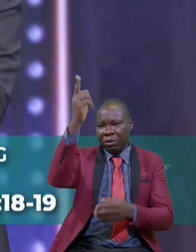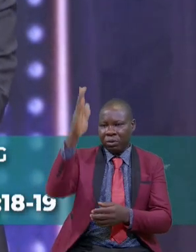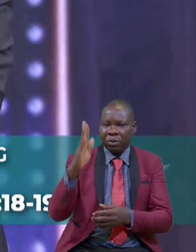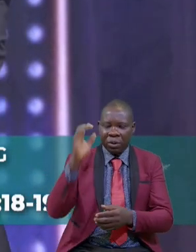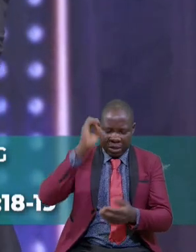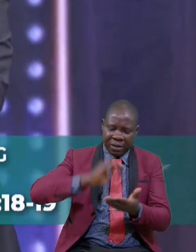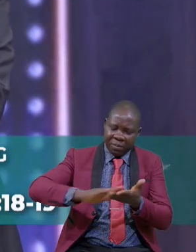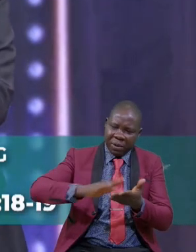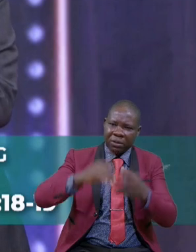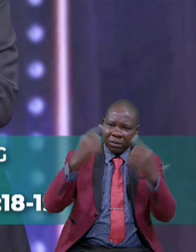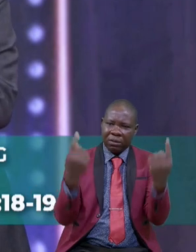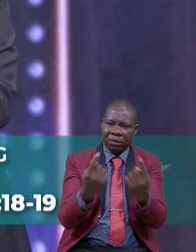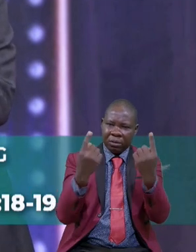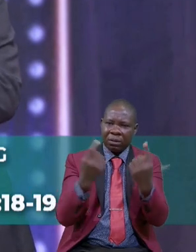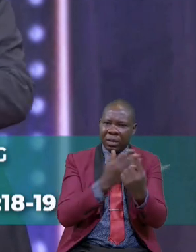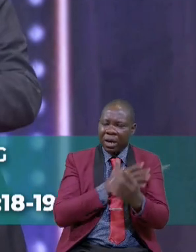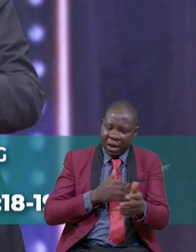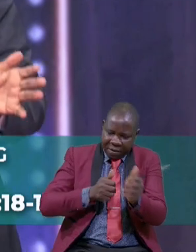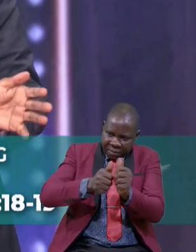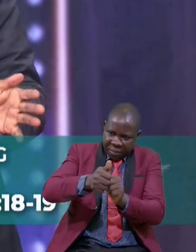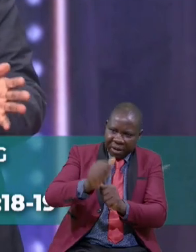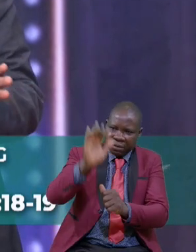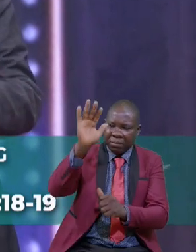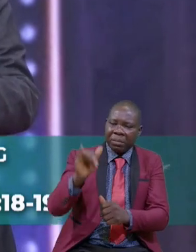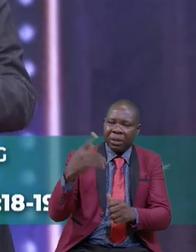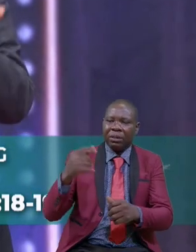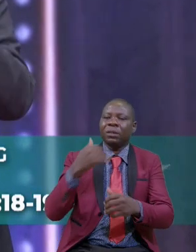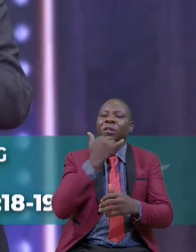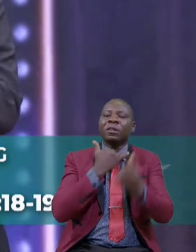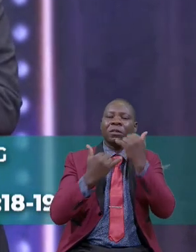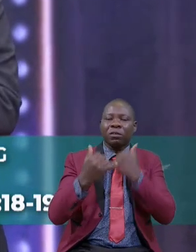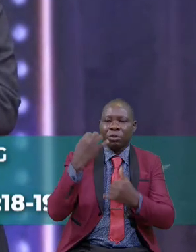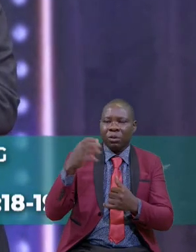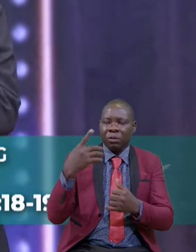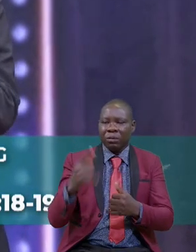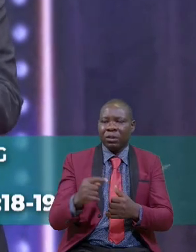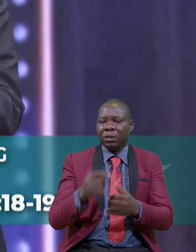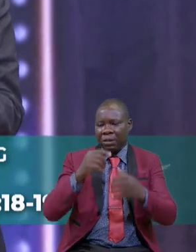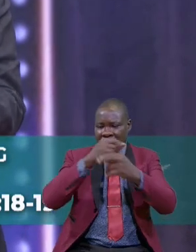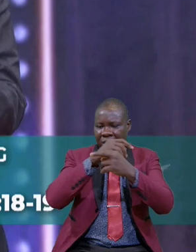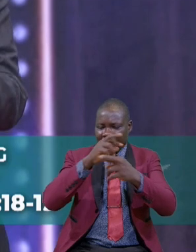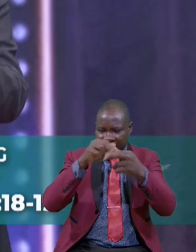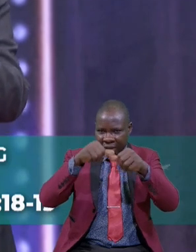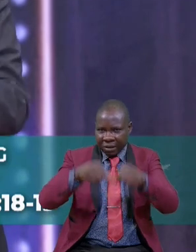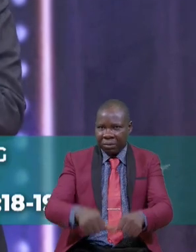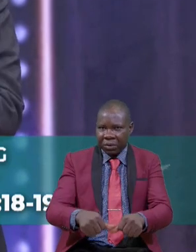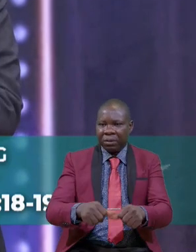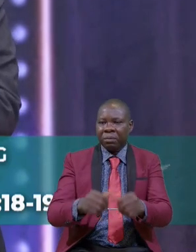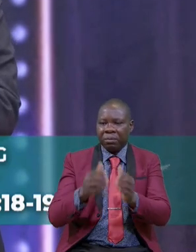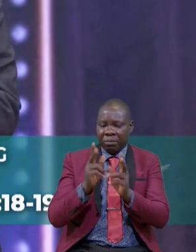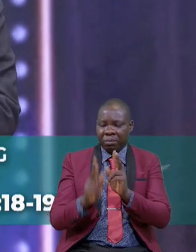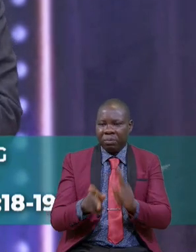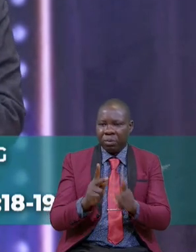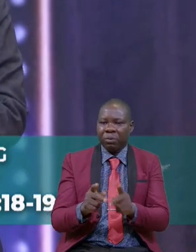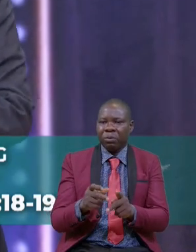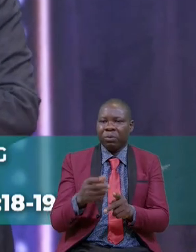les péchés du reste de ton héritage. Il ne garde pas sa colère à